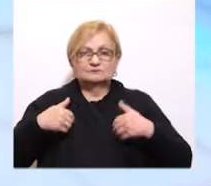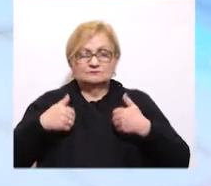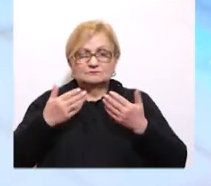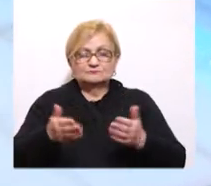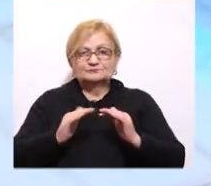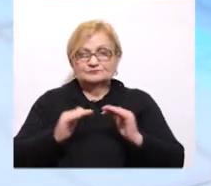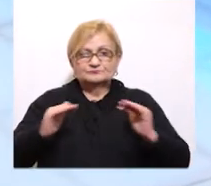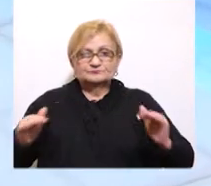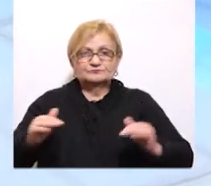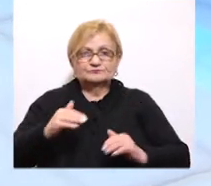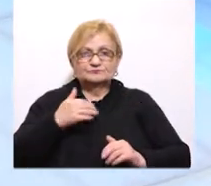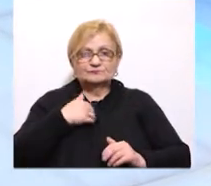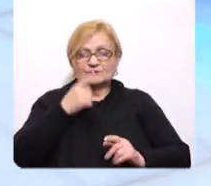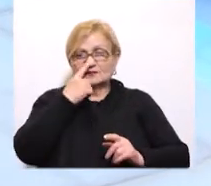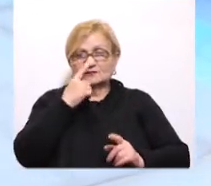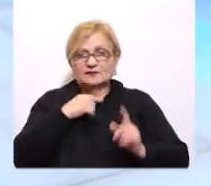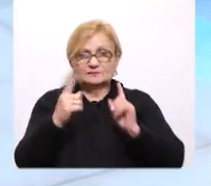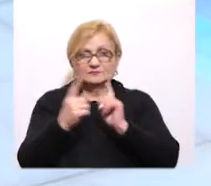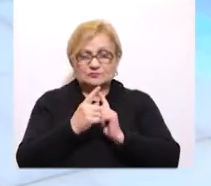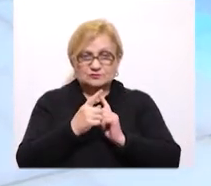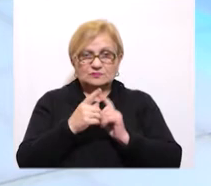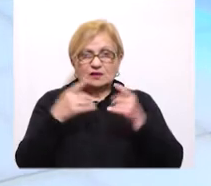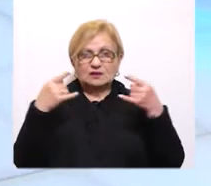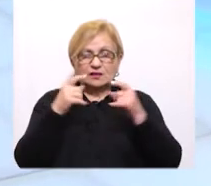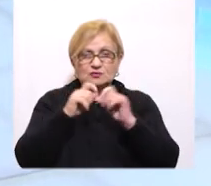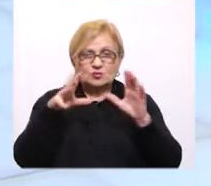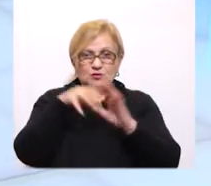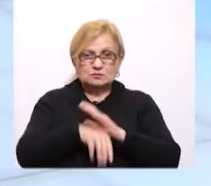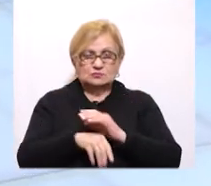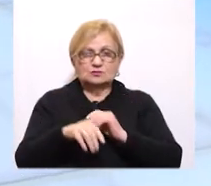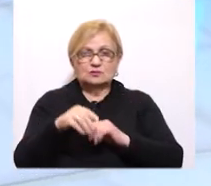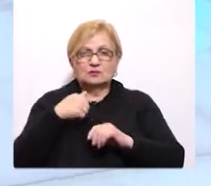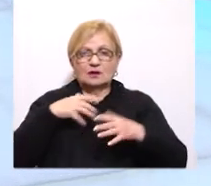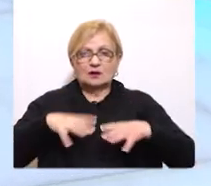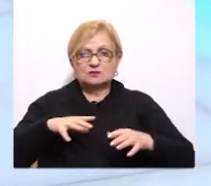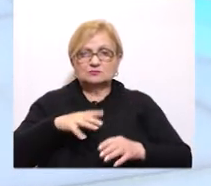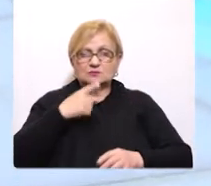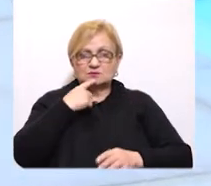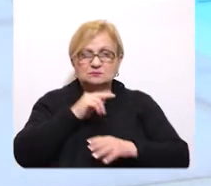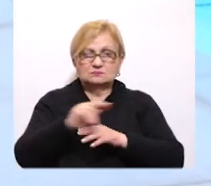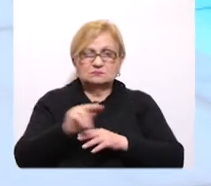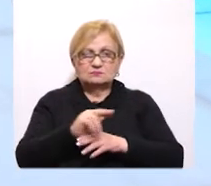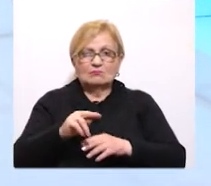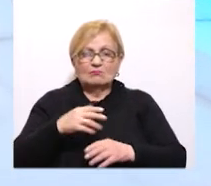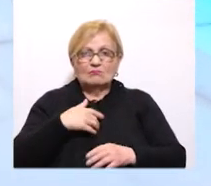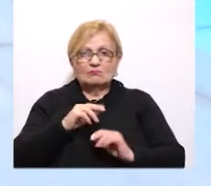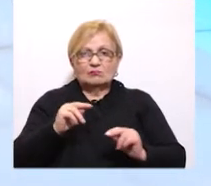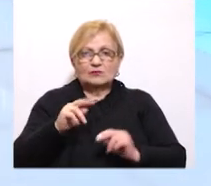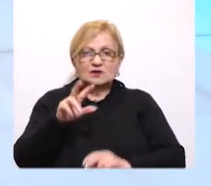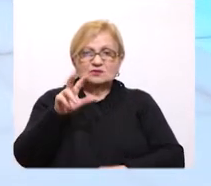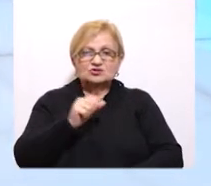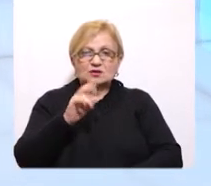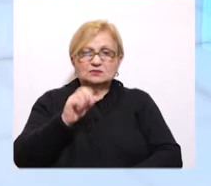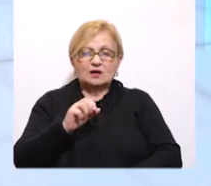გამარჯობა ბავშვებო. ჩვენ ისევ ერთად ვართ ტელესკოლის სტუდიაში. მე ქართული ენისა და ლიტერატურის მასწავლებელი